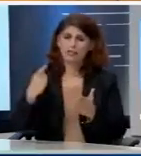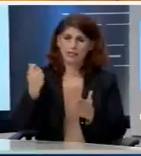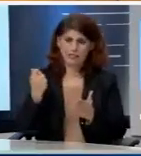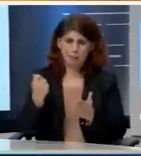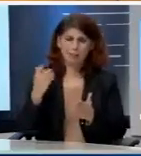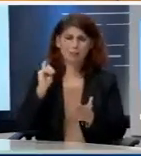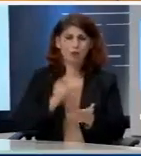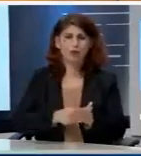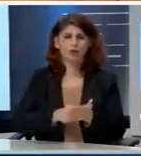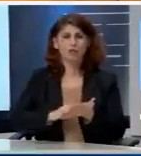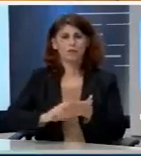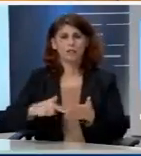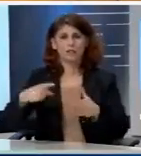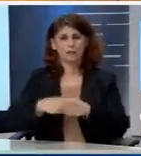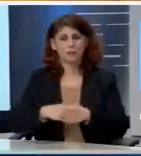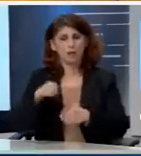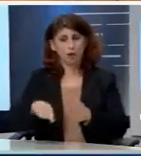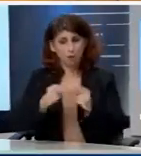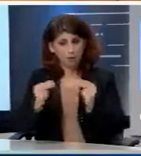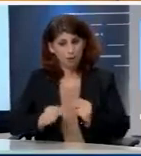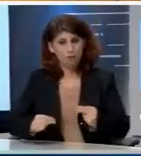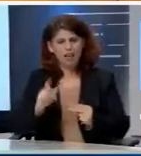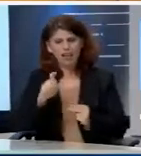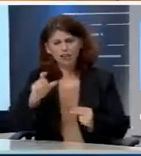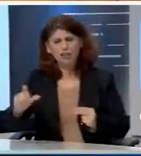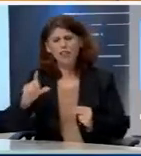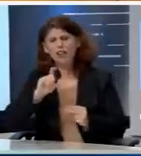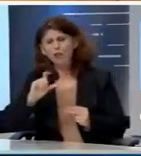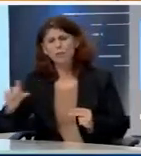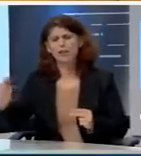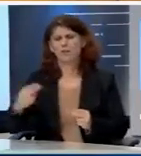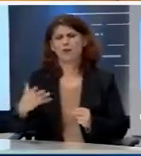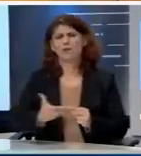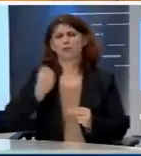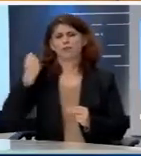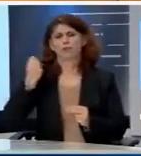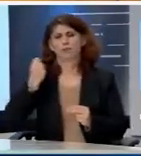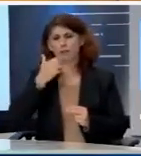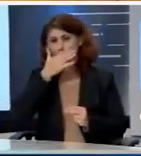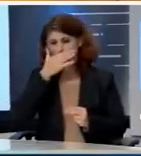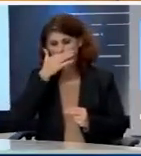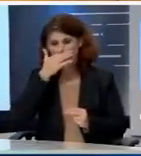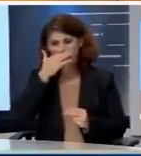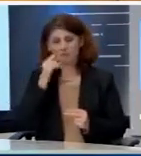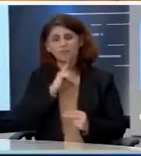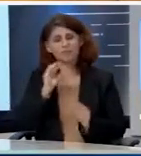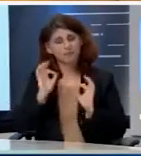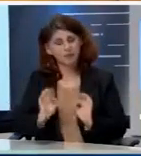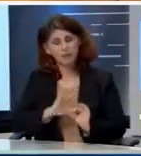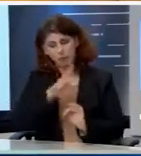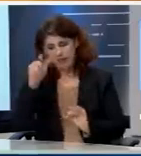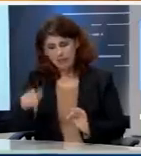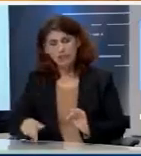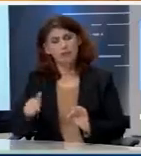ταμεία. Σαν συνέπεια εξοικονομήθηκαν εκατοντάδες εκατομμύρια ευρώ, όπως ακριβώς ισχύει μέχρι και